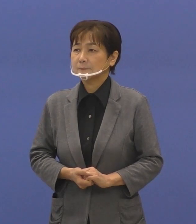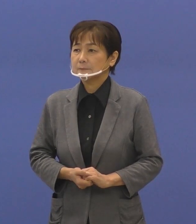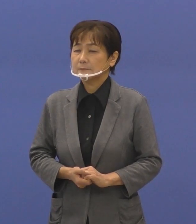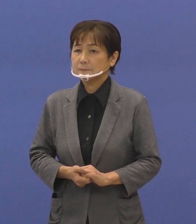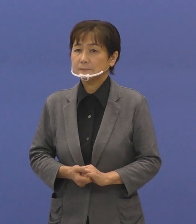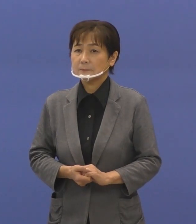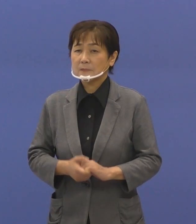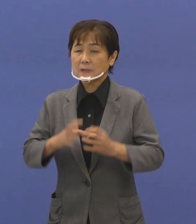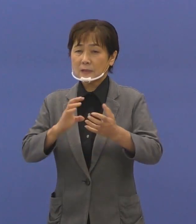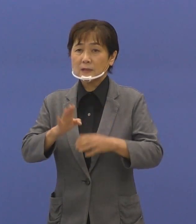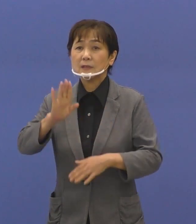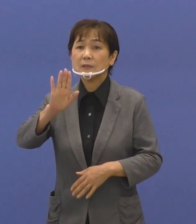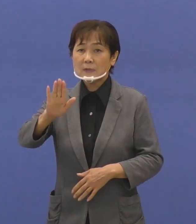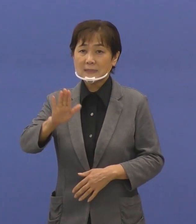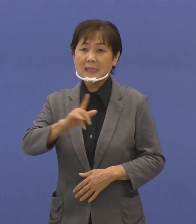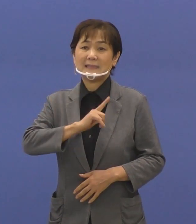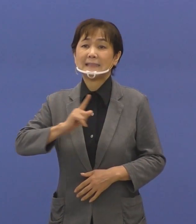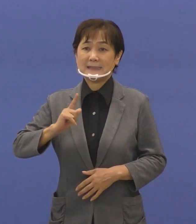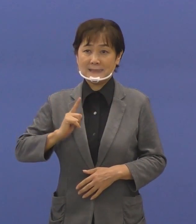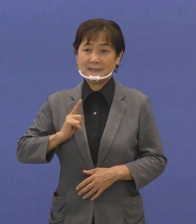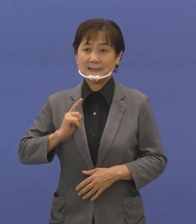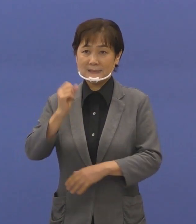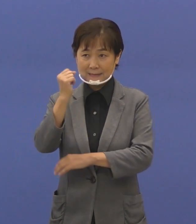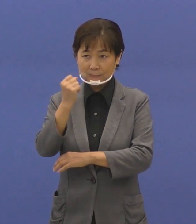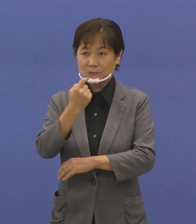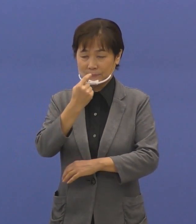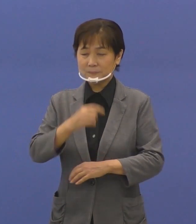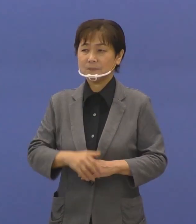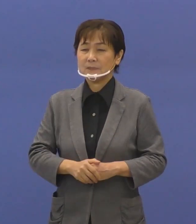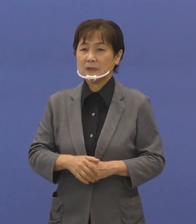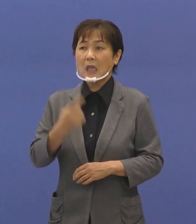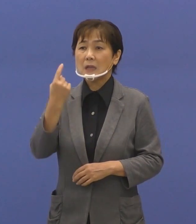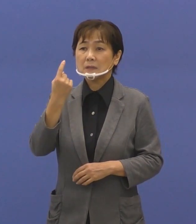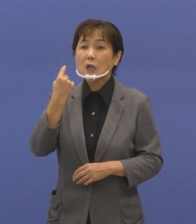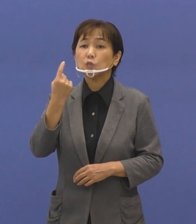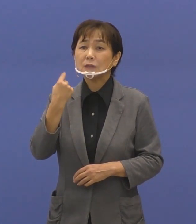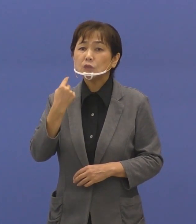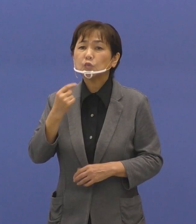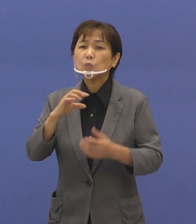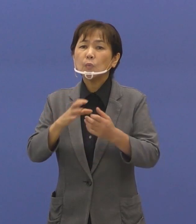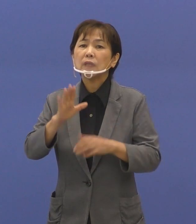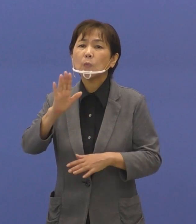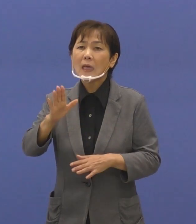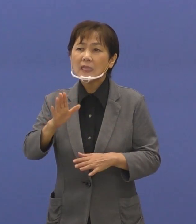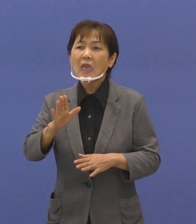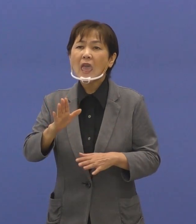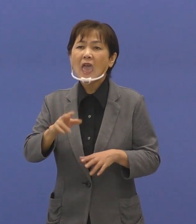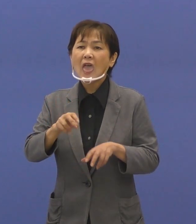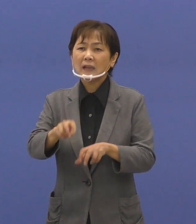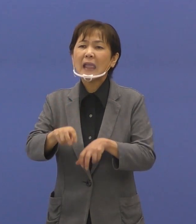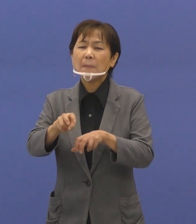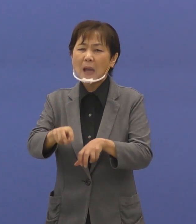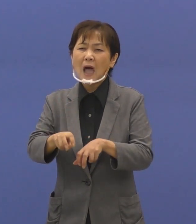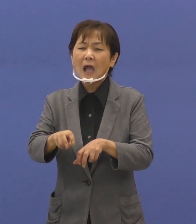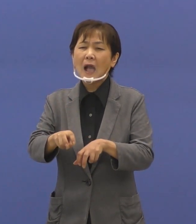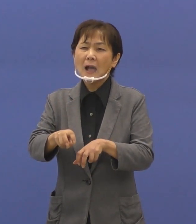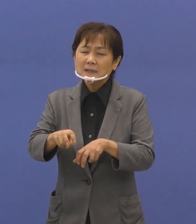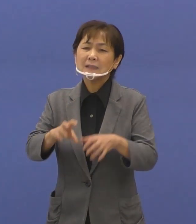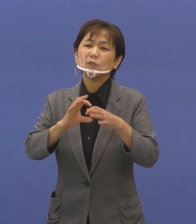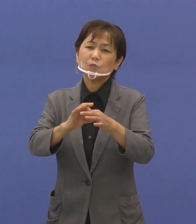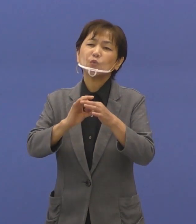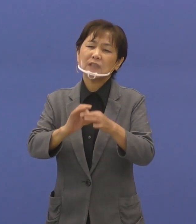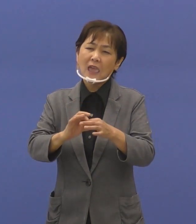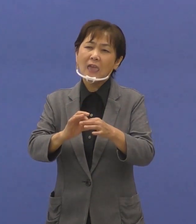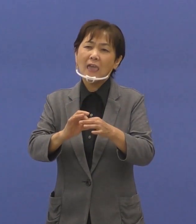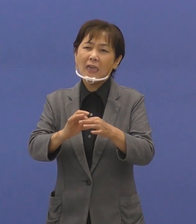岩手日日新聞社の益子です。はい、昨日岩手競馬 の広告宣伝をめぐって、